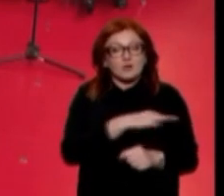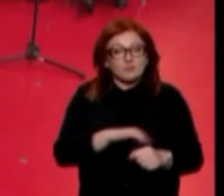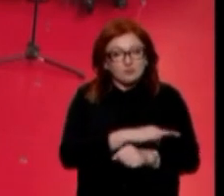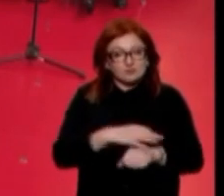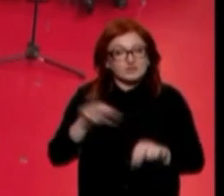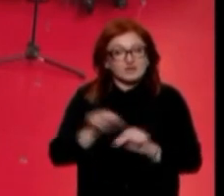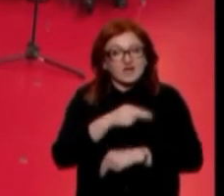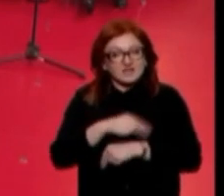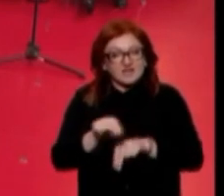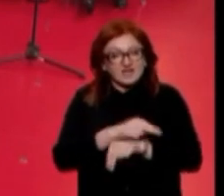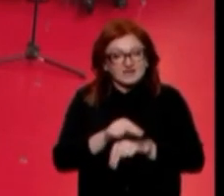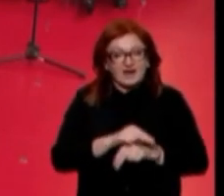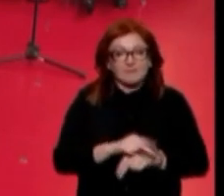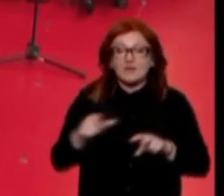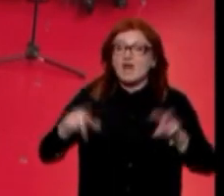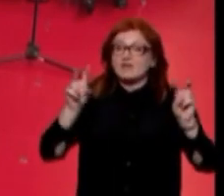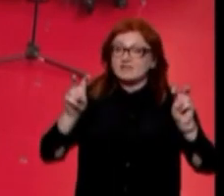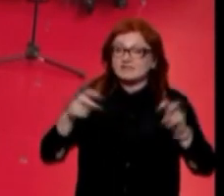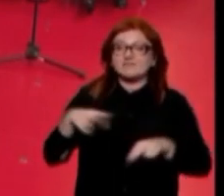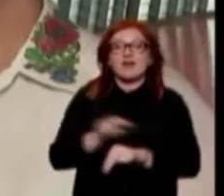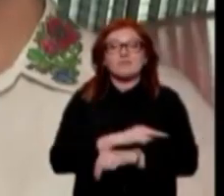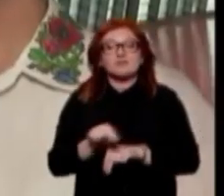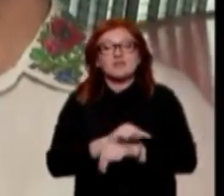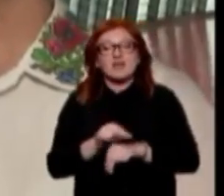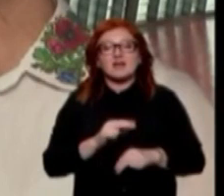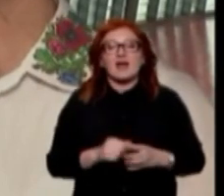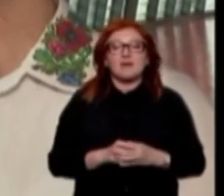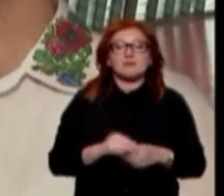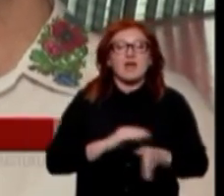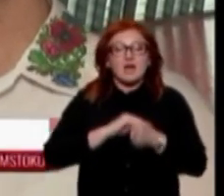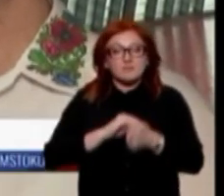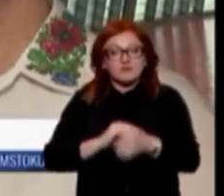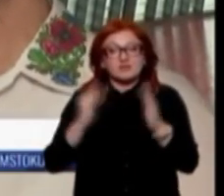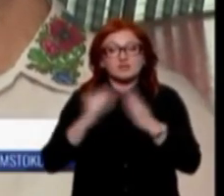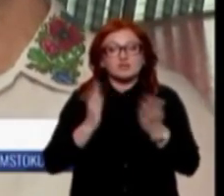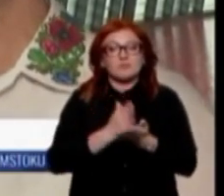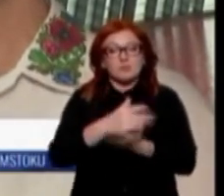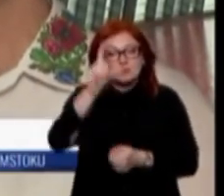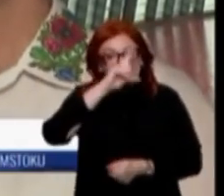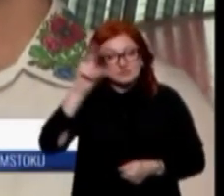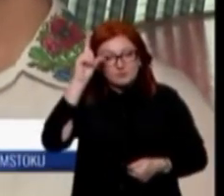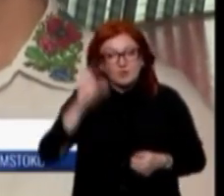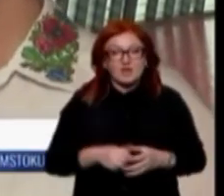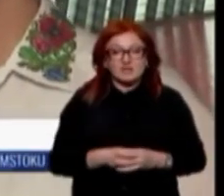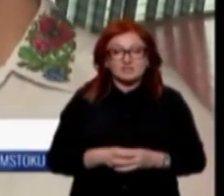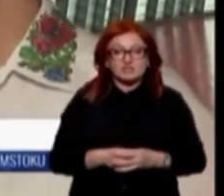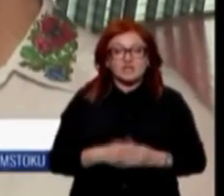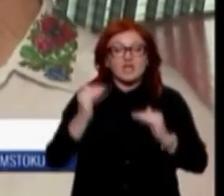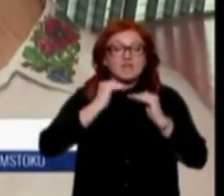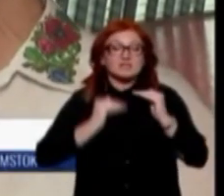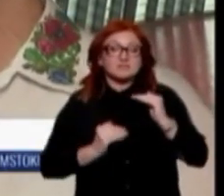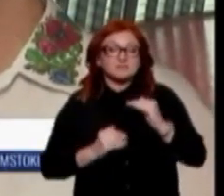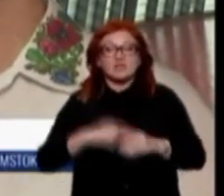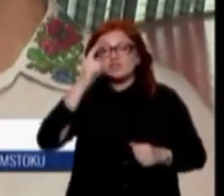Muzykoterapia, bo my tak nazywamy terapię prowadzoną w domach pomocy społecznej, niweluje